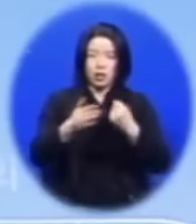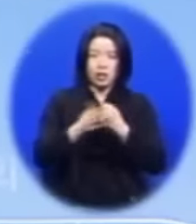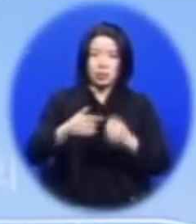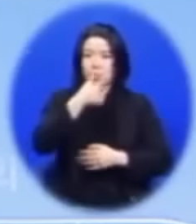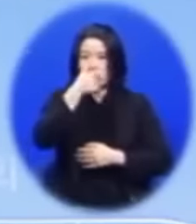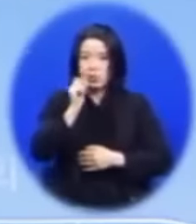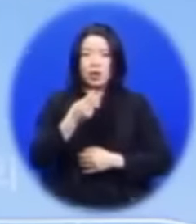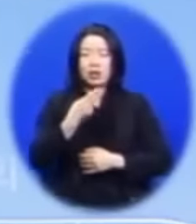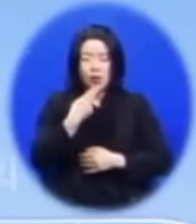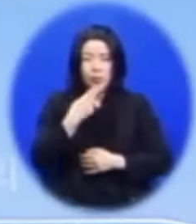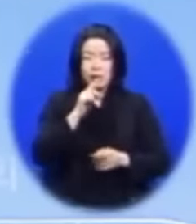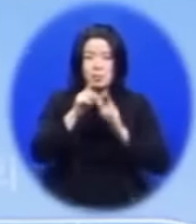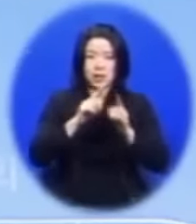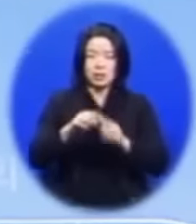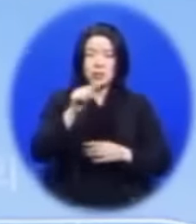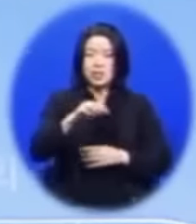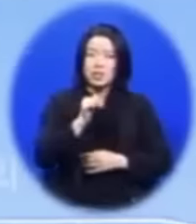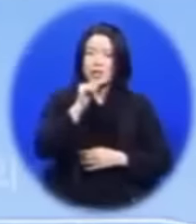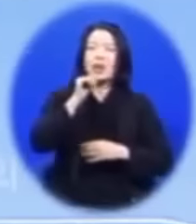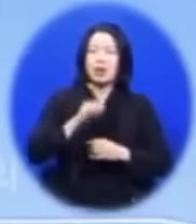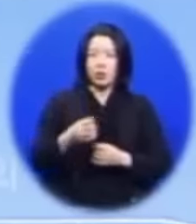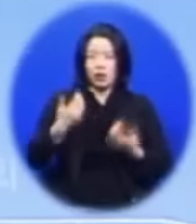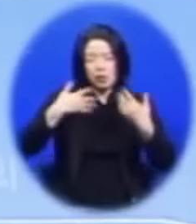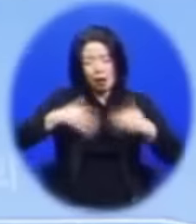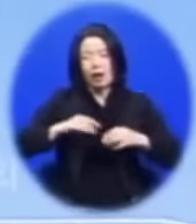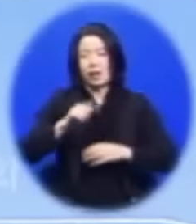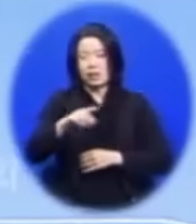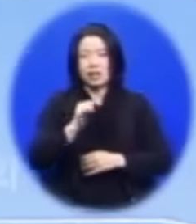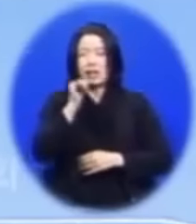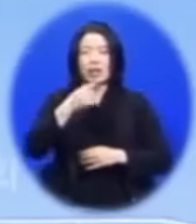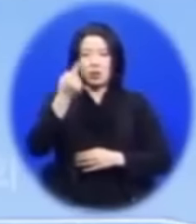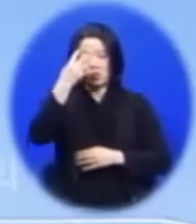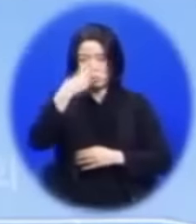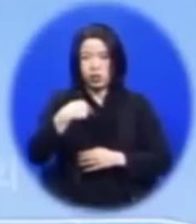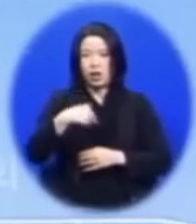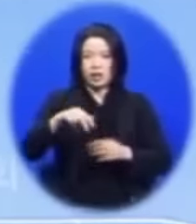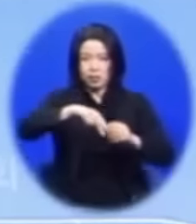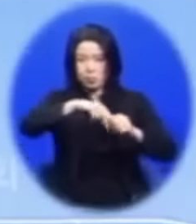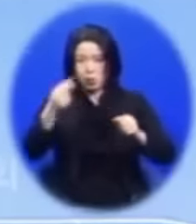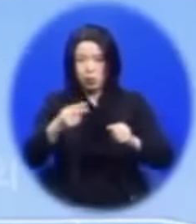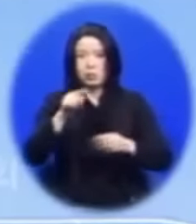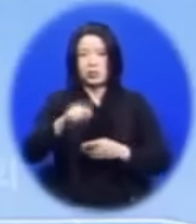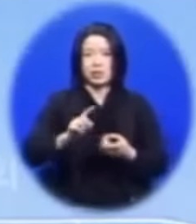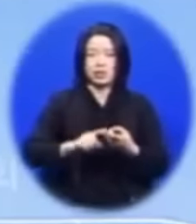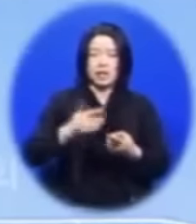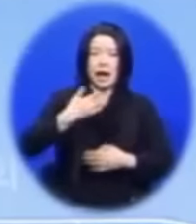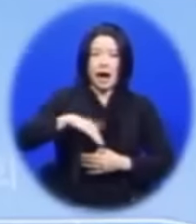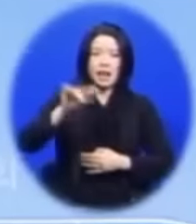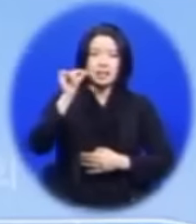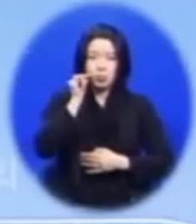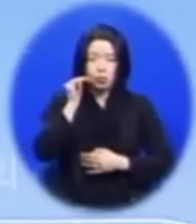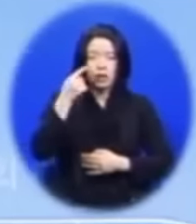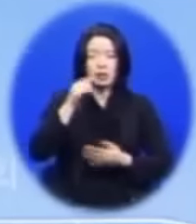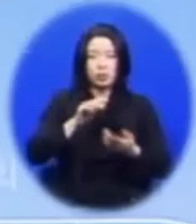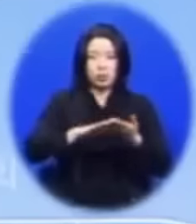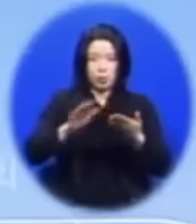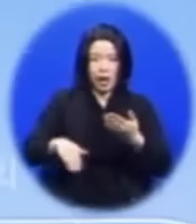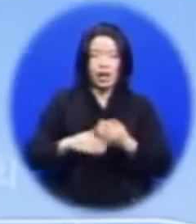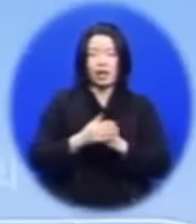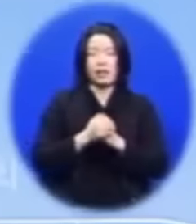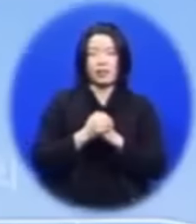없다 하나 내 공관과 가련한 것과 가난한 것과 눈먼 것과 벌거벗은 것을 알지 못하는도다